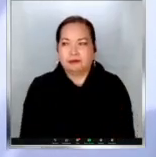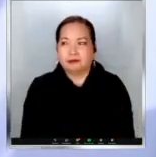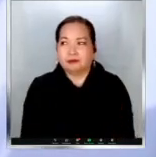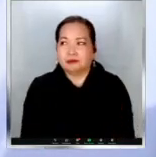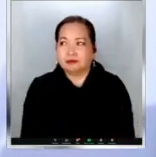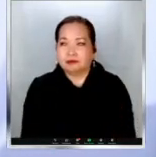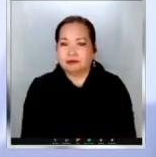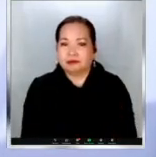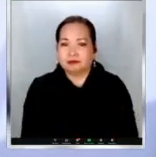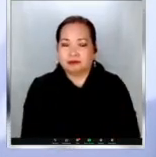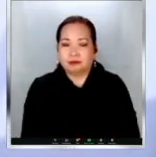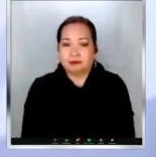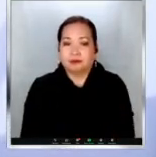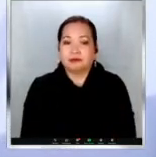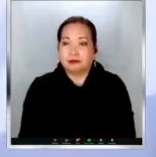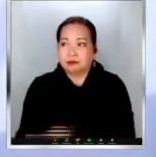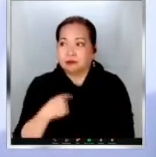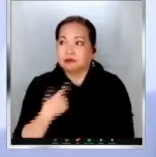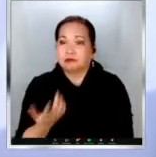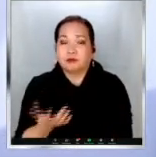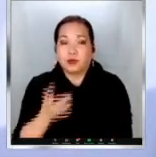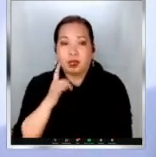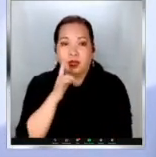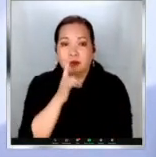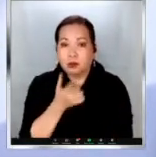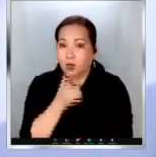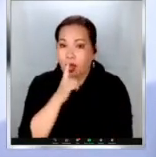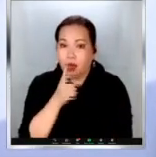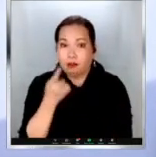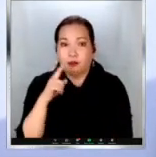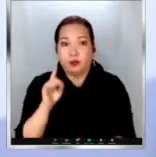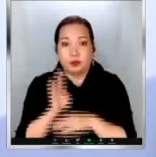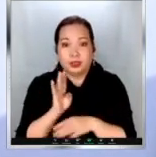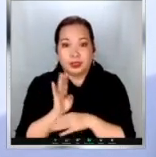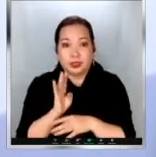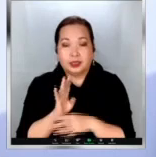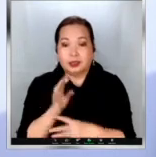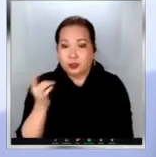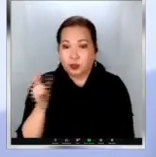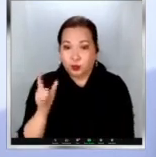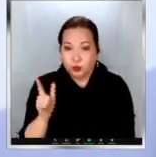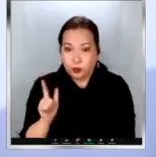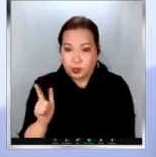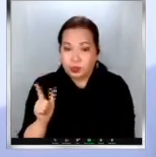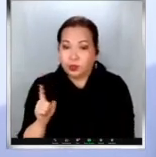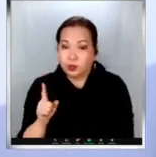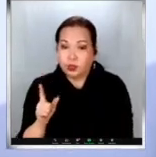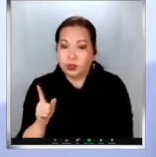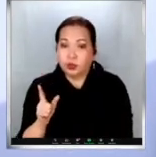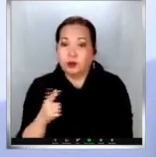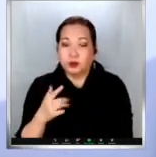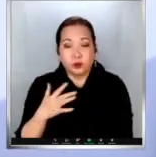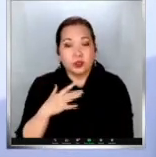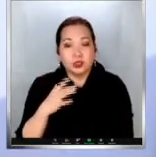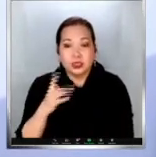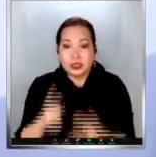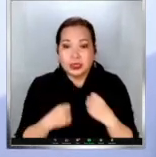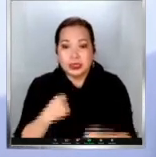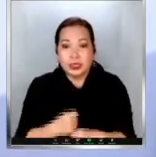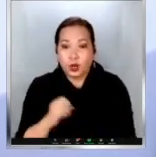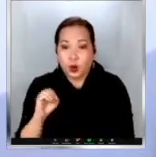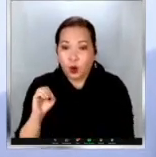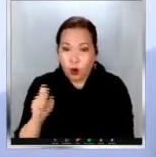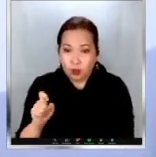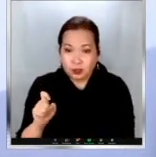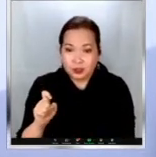Swerte raw sa negosyo at sa mga naghahanap ng pag-ibig ang 2021 o Year of the Ox. Ayon po yan sa isang feng shui coach. E